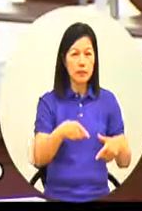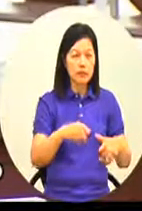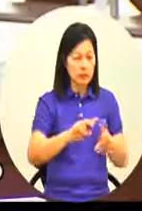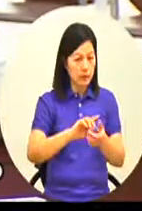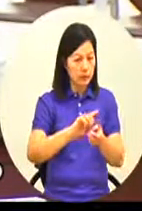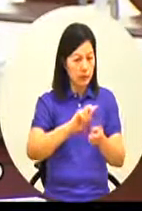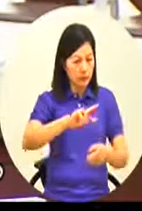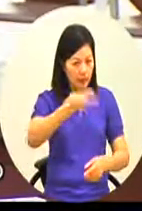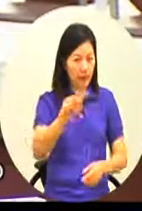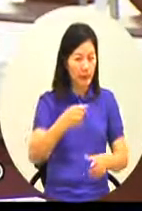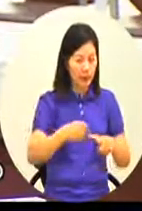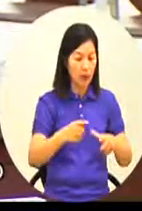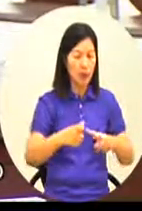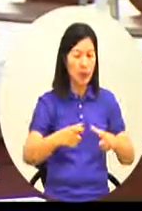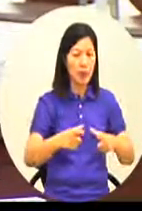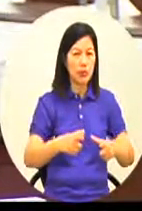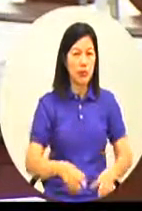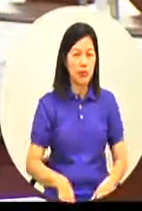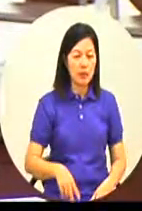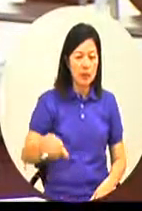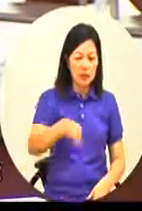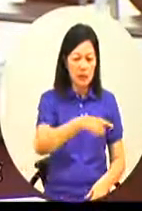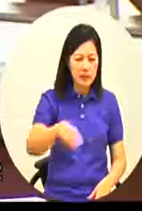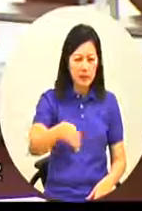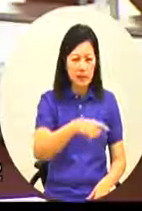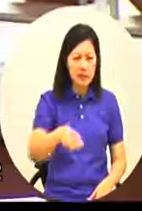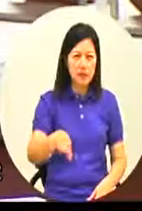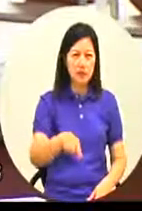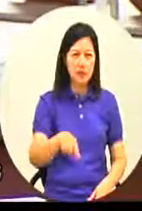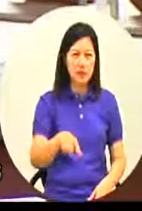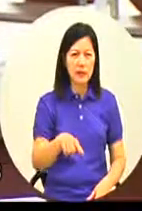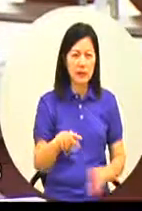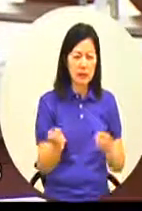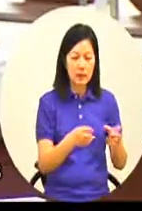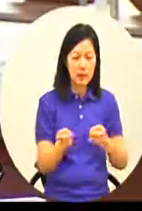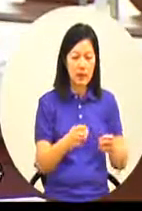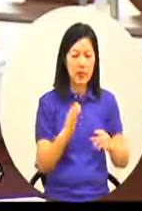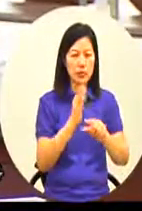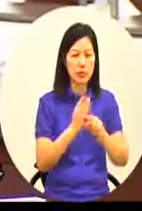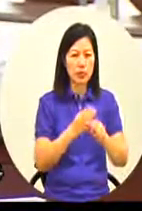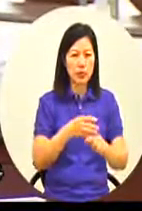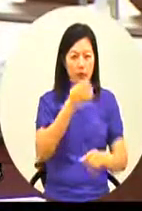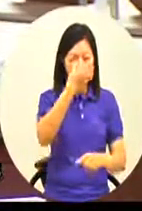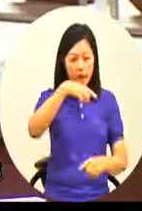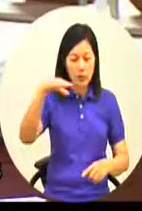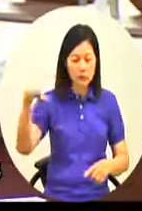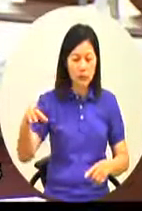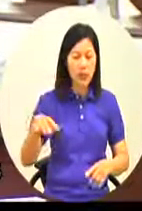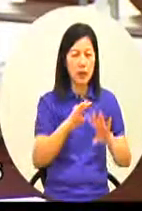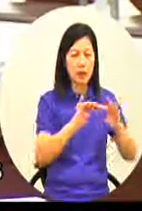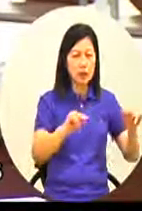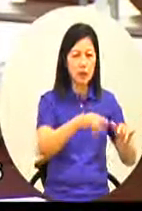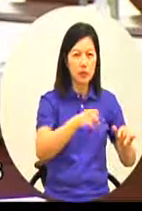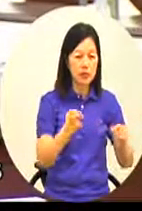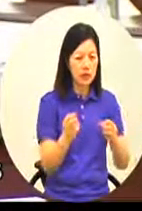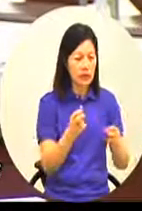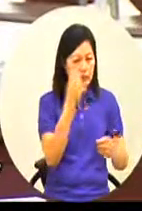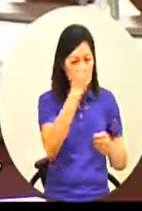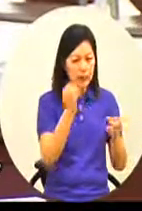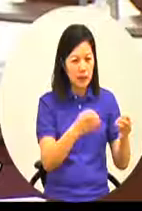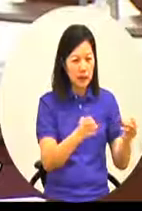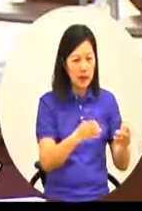当然，伫这个当中咧，伫走动这个过程当中，对不对？吼，拄啊拄啊拄着洪山都是叫来同行检讨，对不对？吼，来咧做处理。当然，